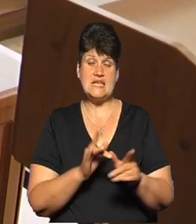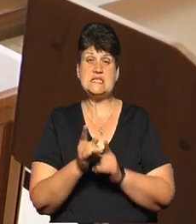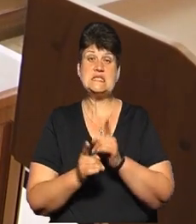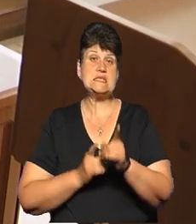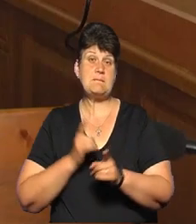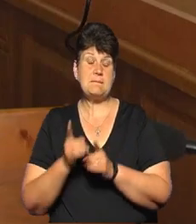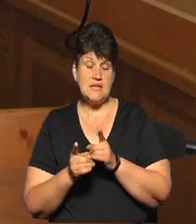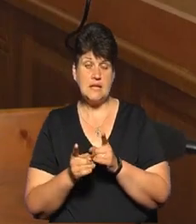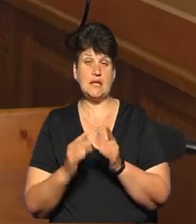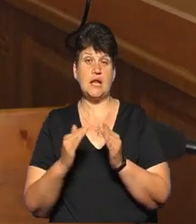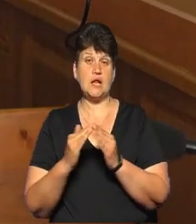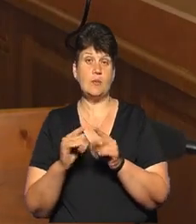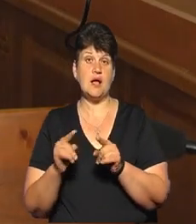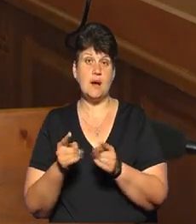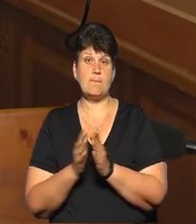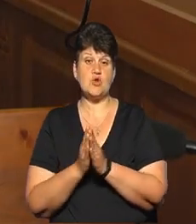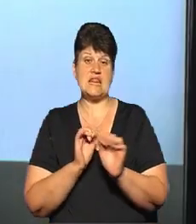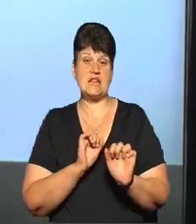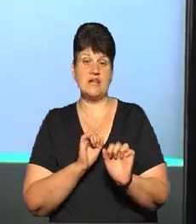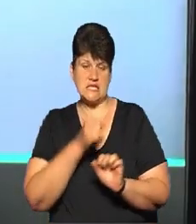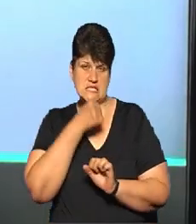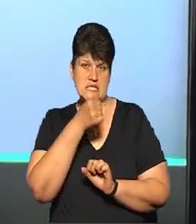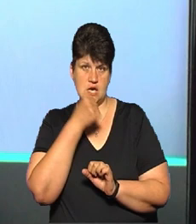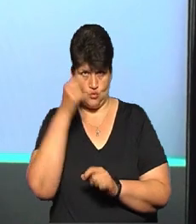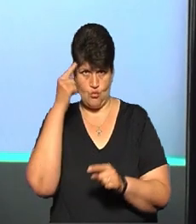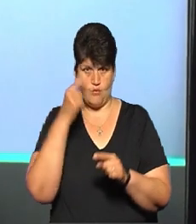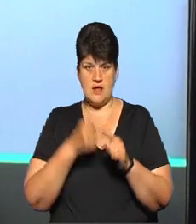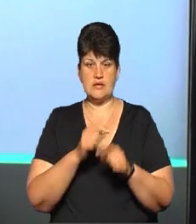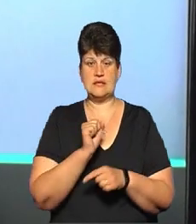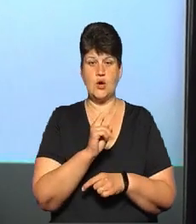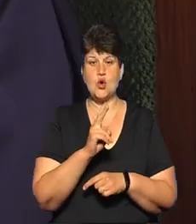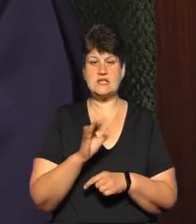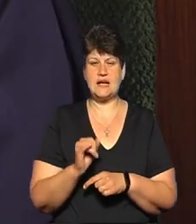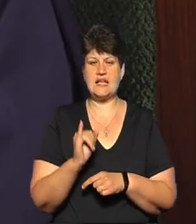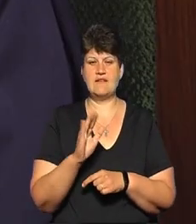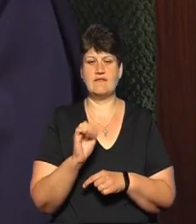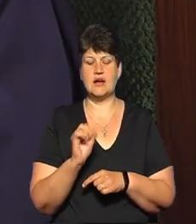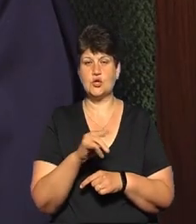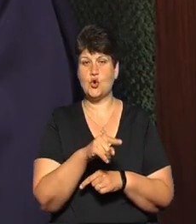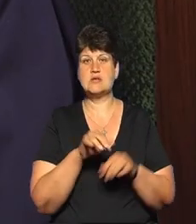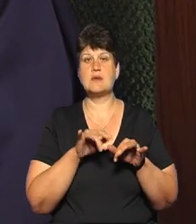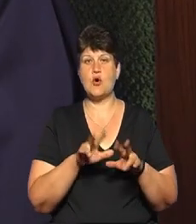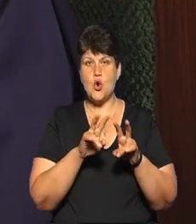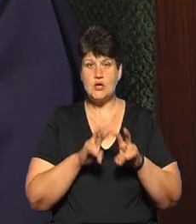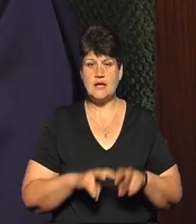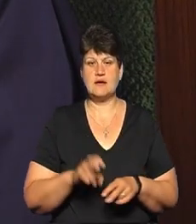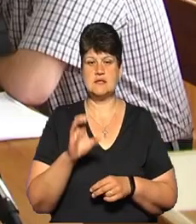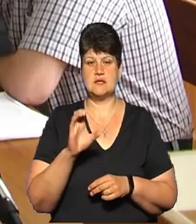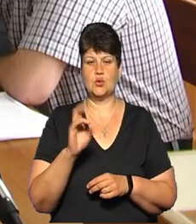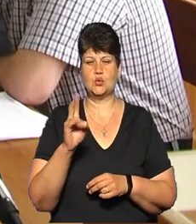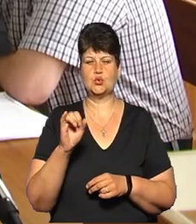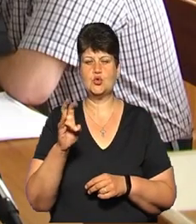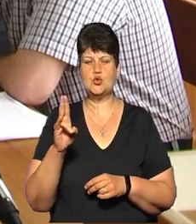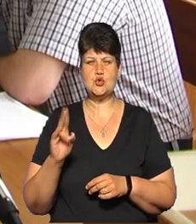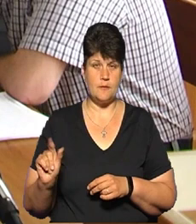на домашній арешт просила адвокатка і для старшого брата Андрія Козака Івана. Його справу розглядав суддя Сергій Кунцьо. Він